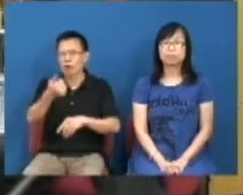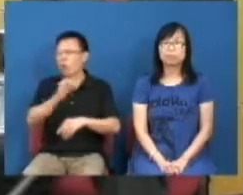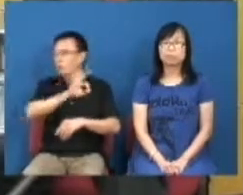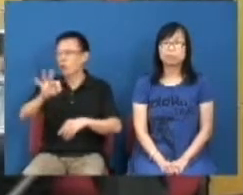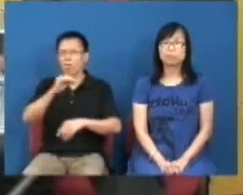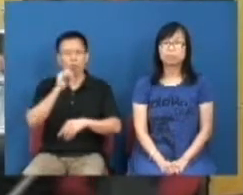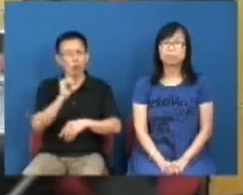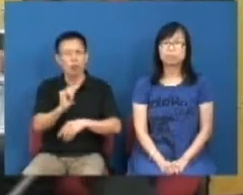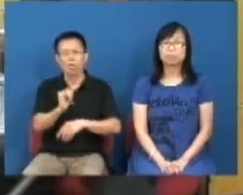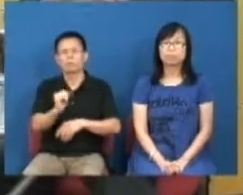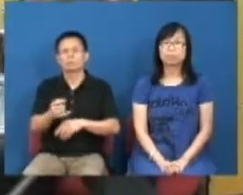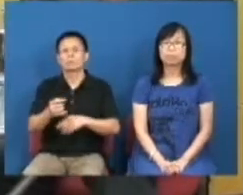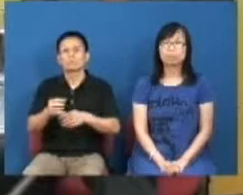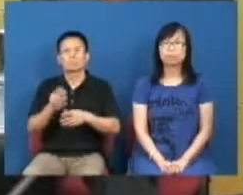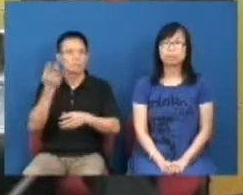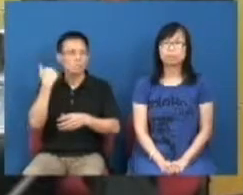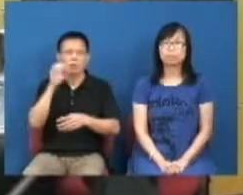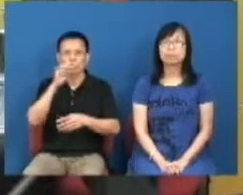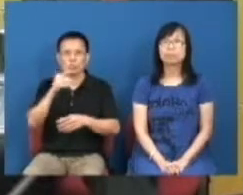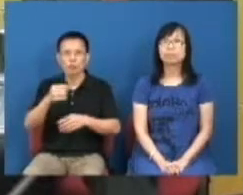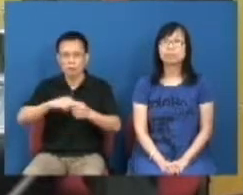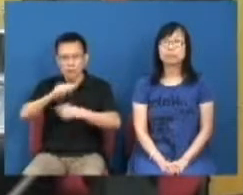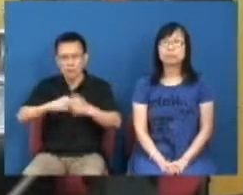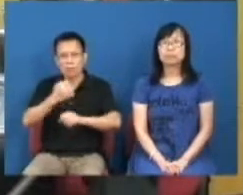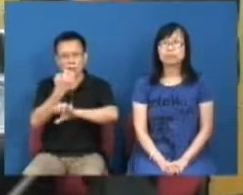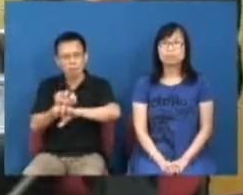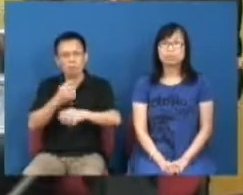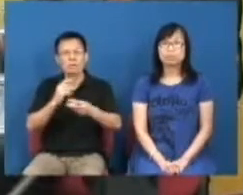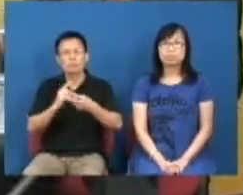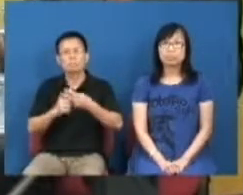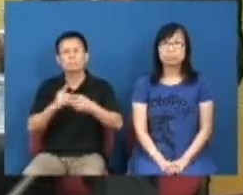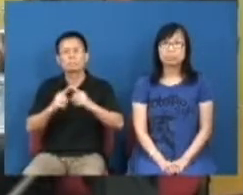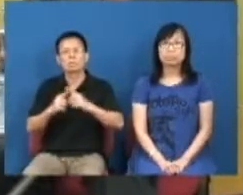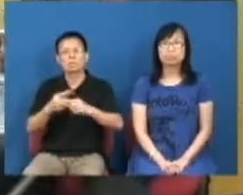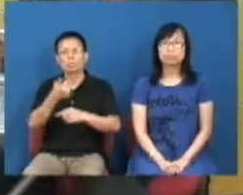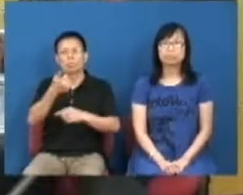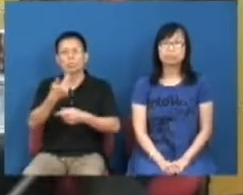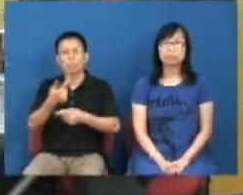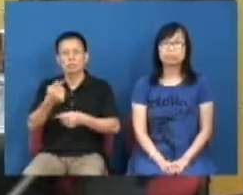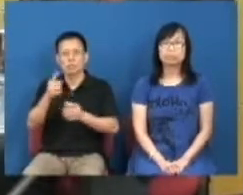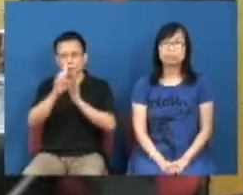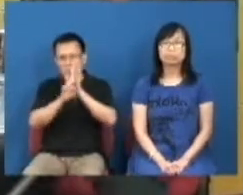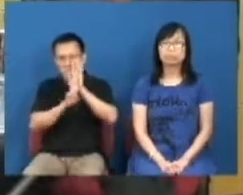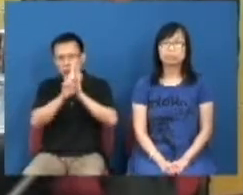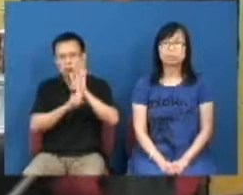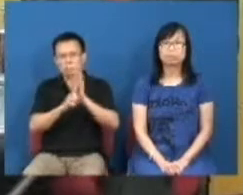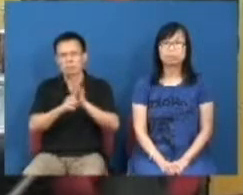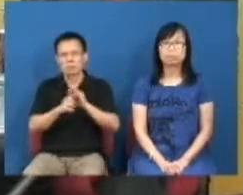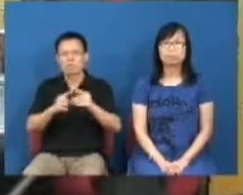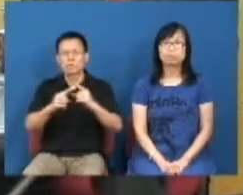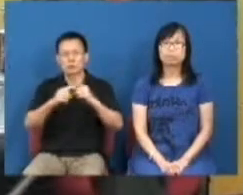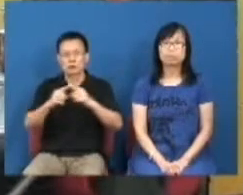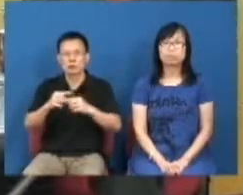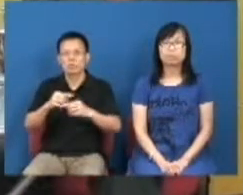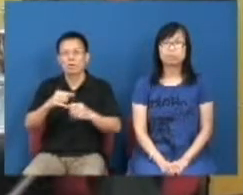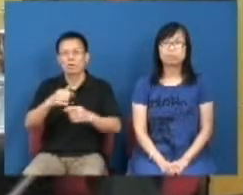所講嘅扎切工人事件也好，雷曼事件也好，是啊，这些都是我们